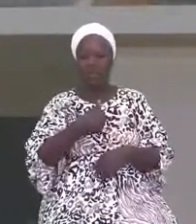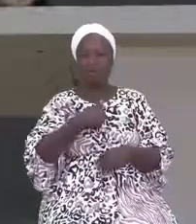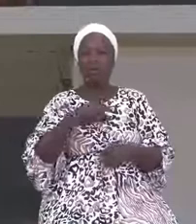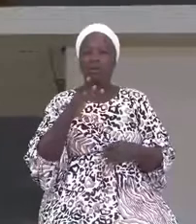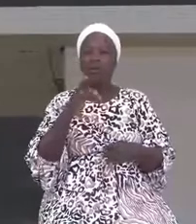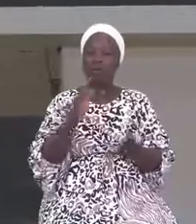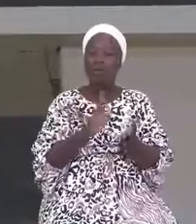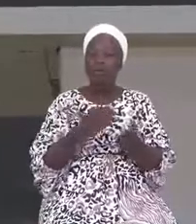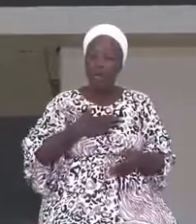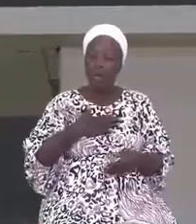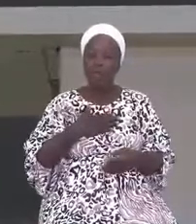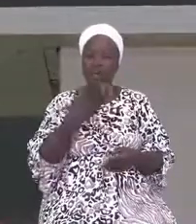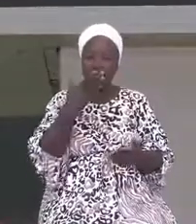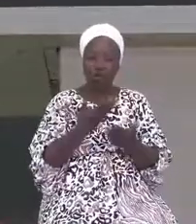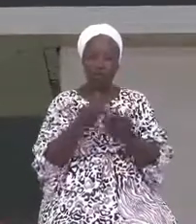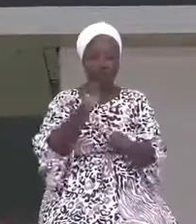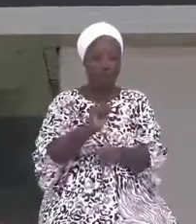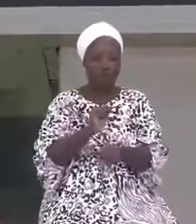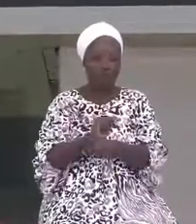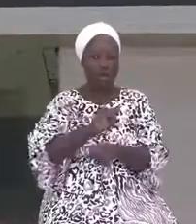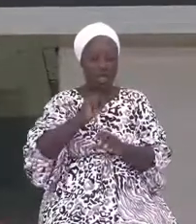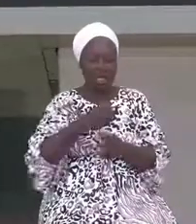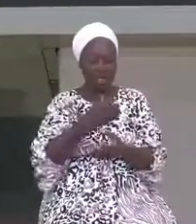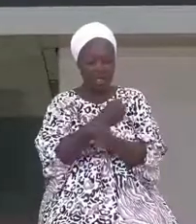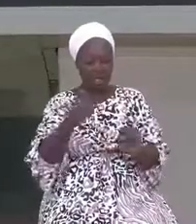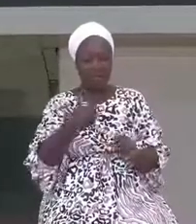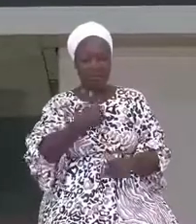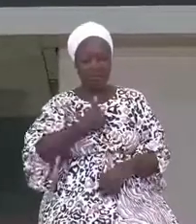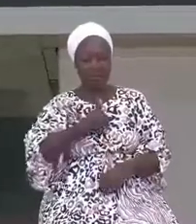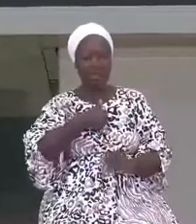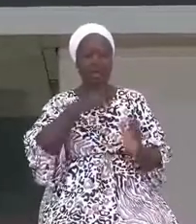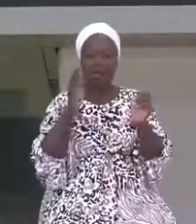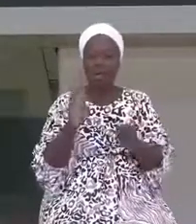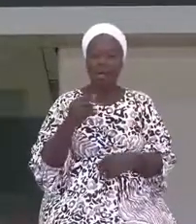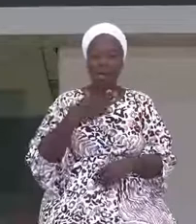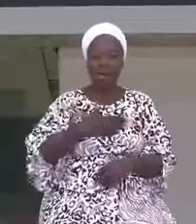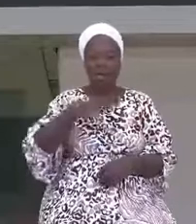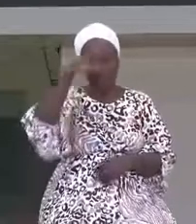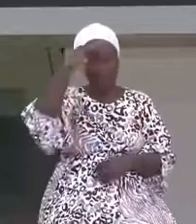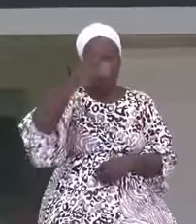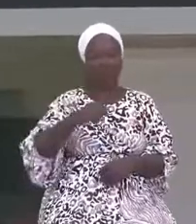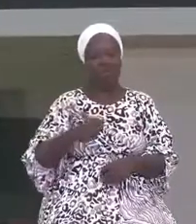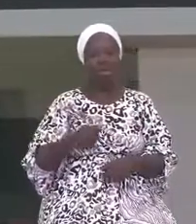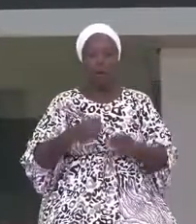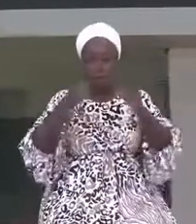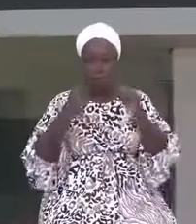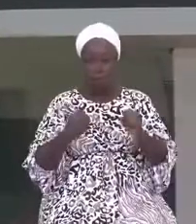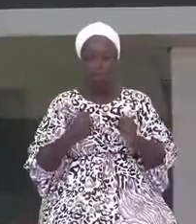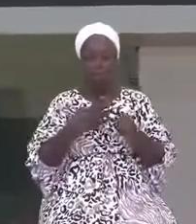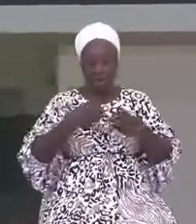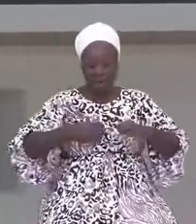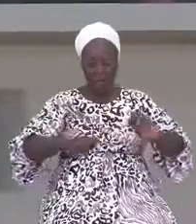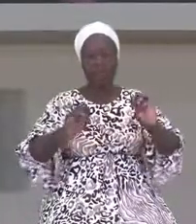par mes actions par mes efforts humains non c'est impossible